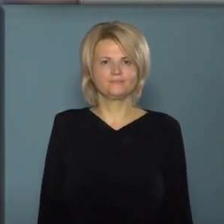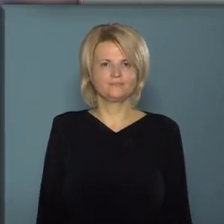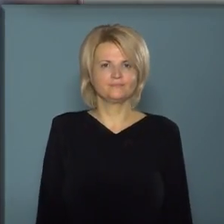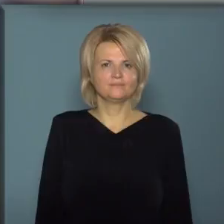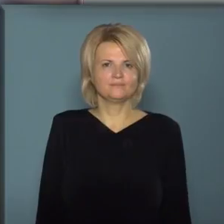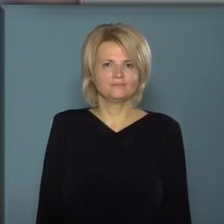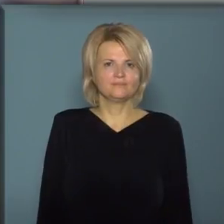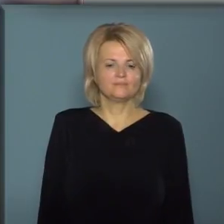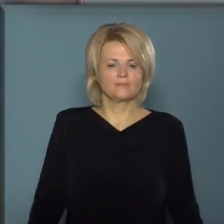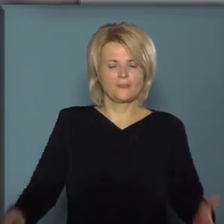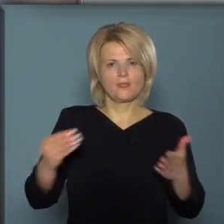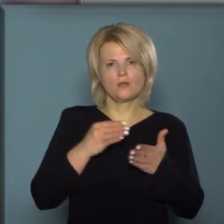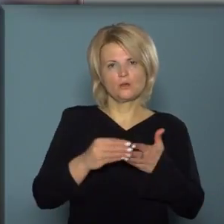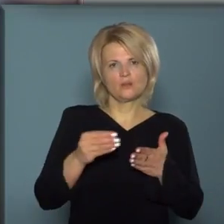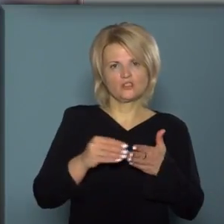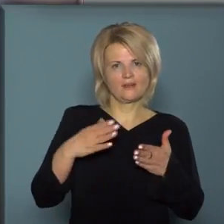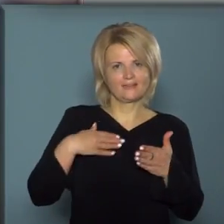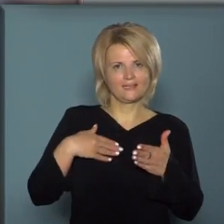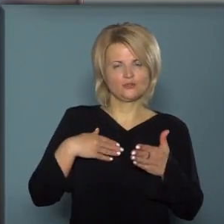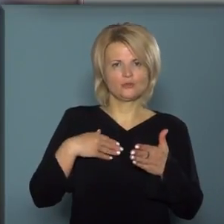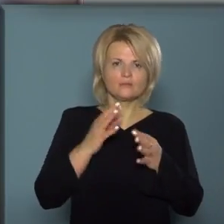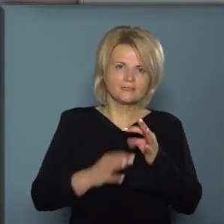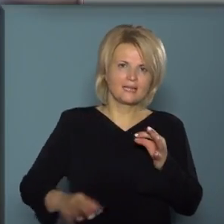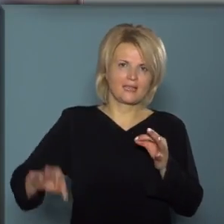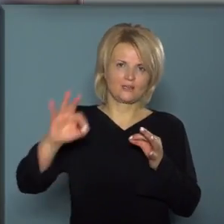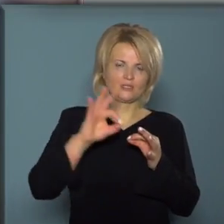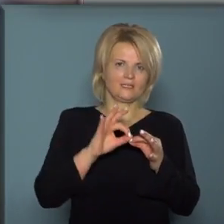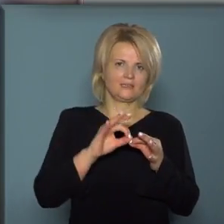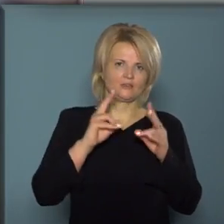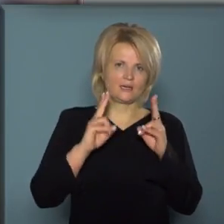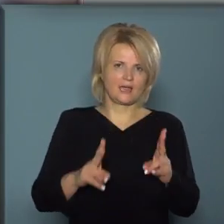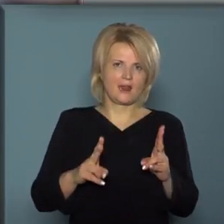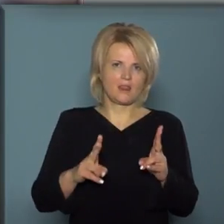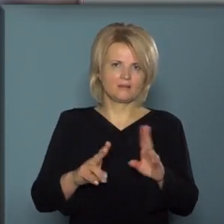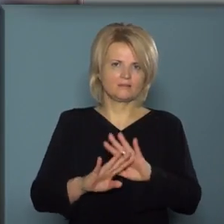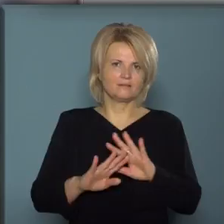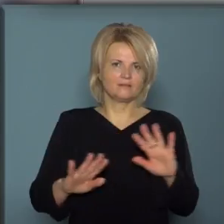pedig hát a költségvetésünk beteljesítése az, ami küszöbön áll most